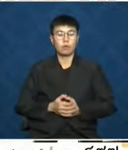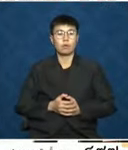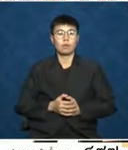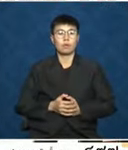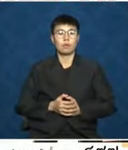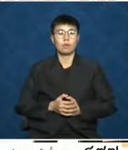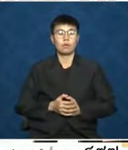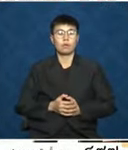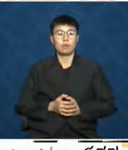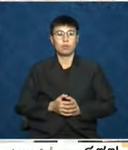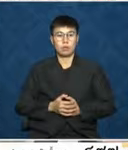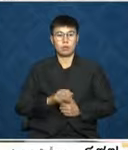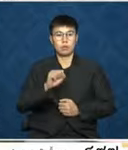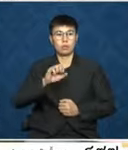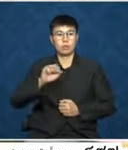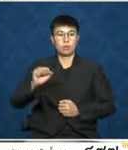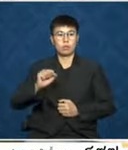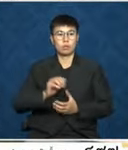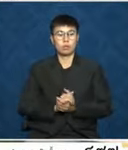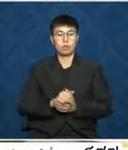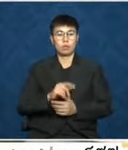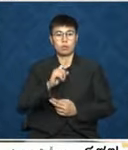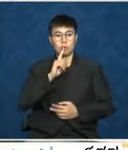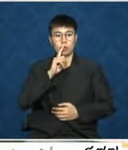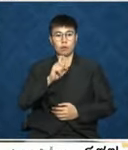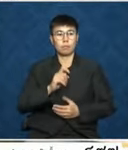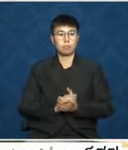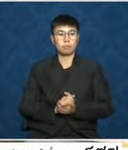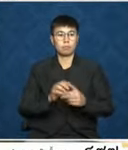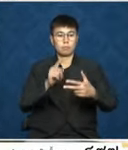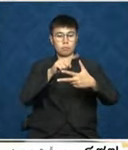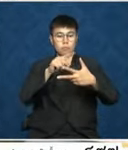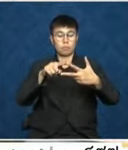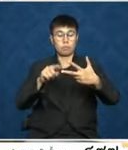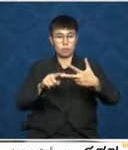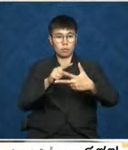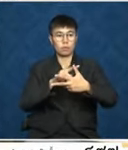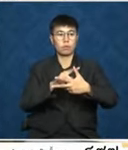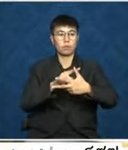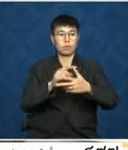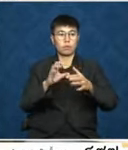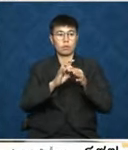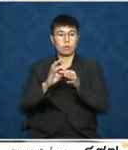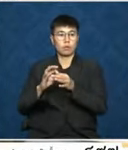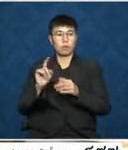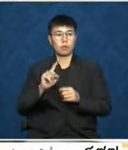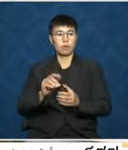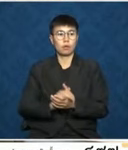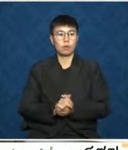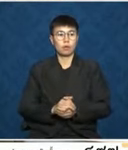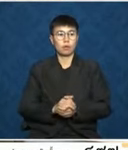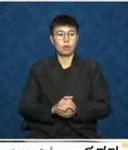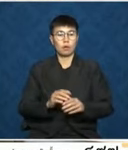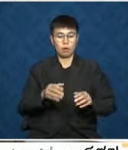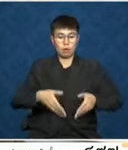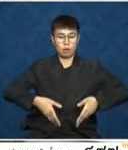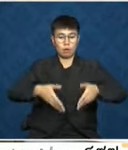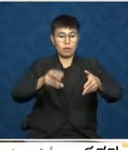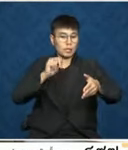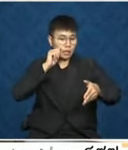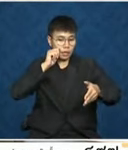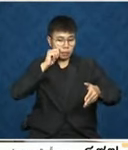พงศักดิ์ครับผู้แทนบุรีสะพานสงวันนี้ขอหาื 3เรื่องครับเรื่องแรกนะครับเป็นเรื่องที่เกี่ยวข้องกับทางเดินริมคลองนะครับซึ่งเป็นทาง